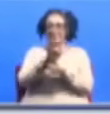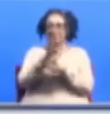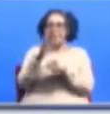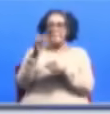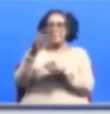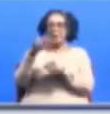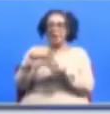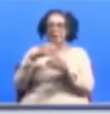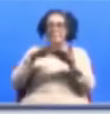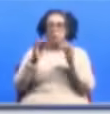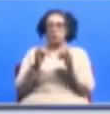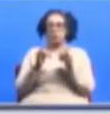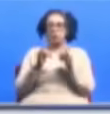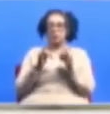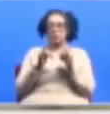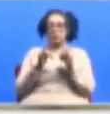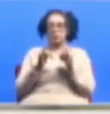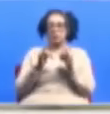na taarifa hiyo.